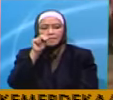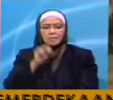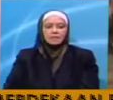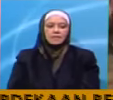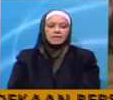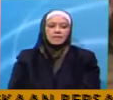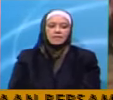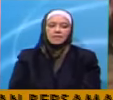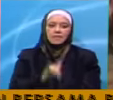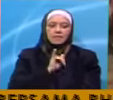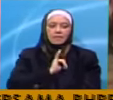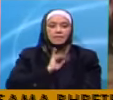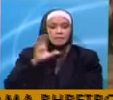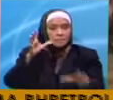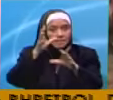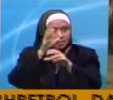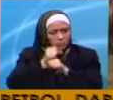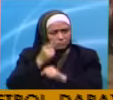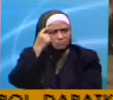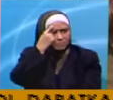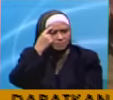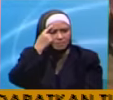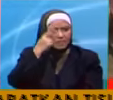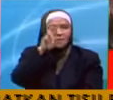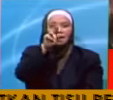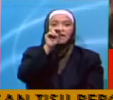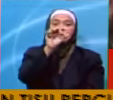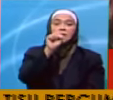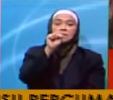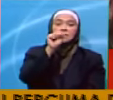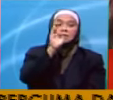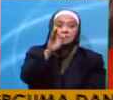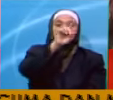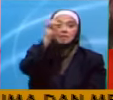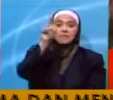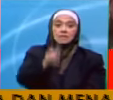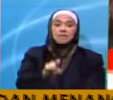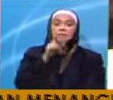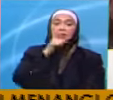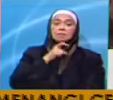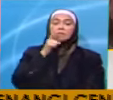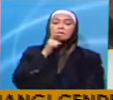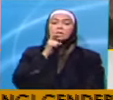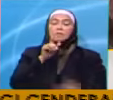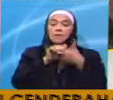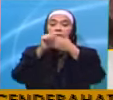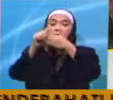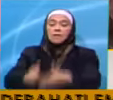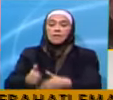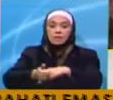Saya dapat menjangkakan bahawa ROS akan bertanya siapakah sebenarnya yang menjadi pemimpin utama